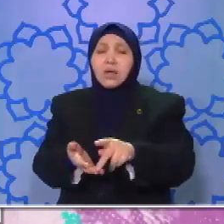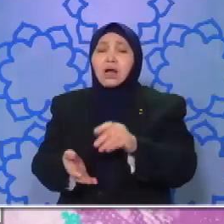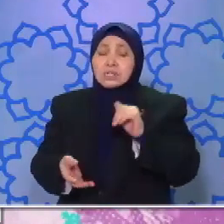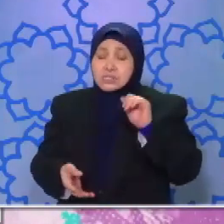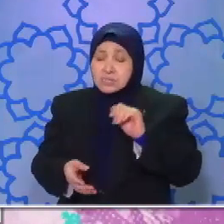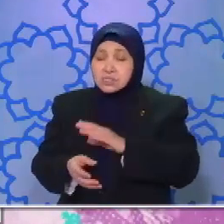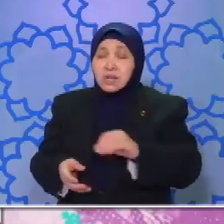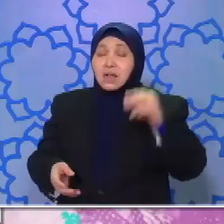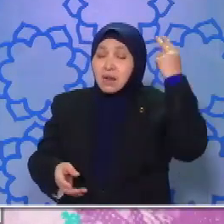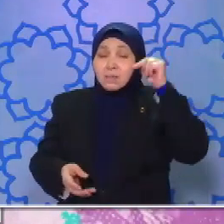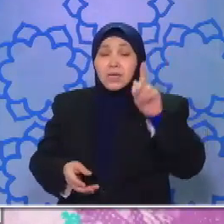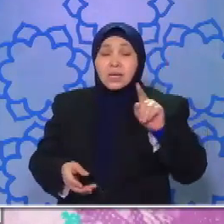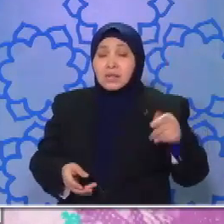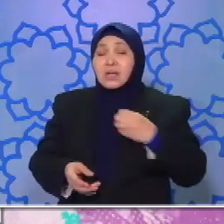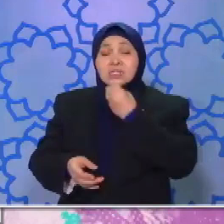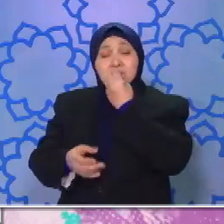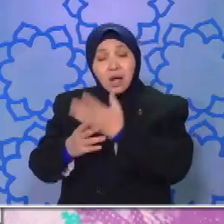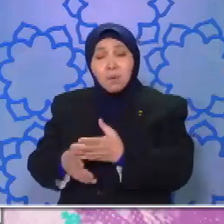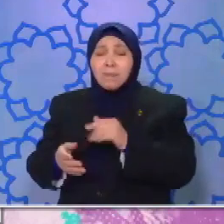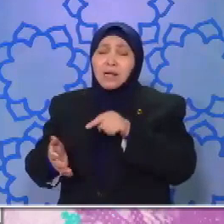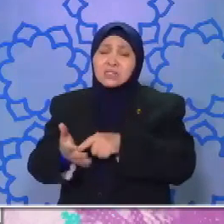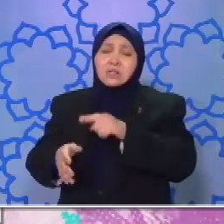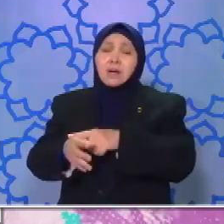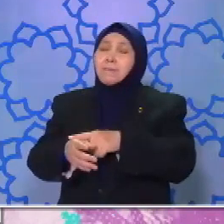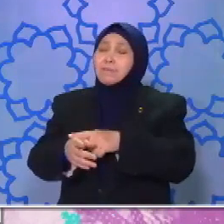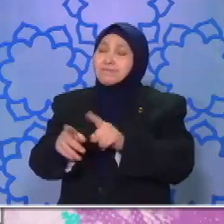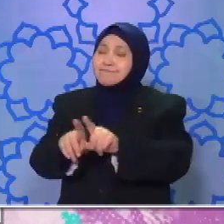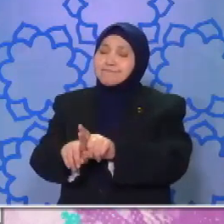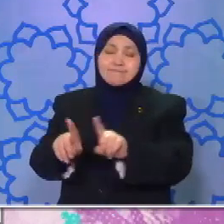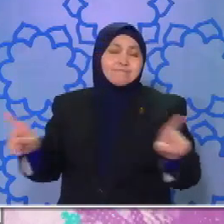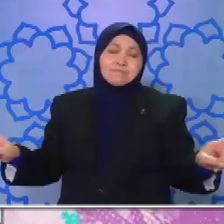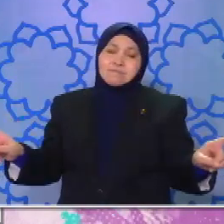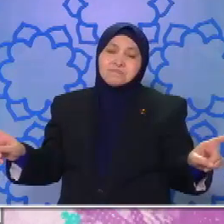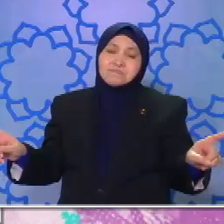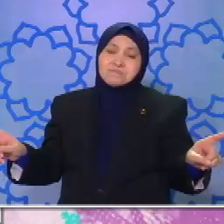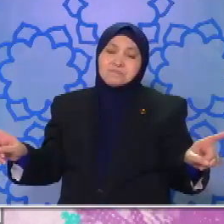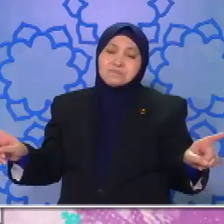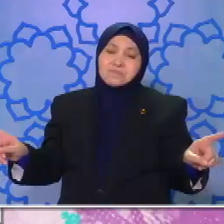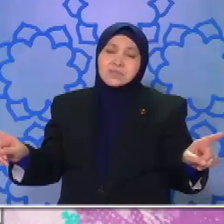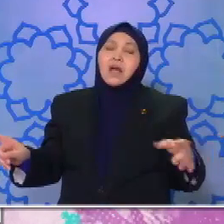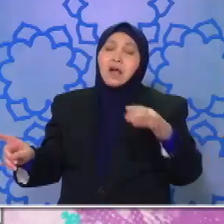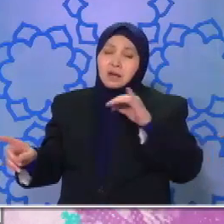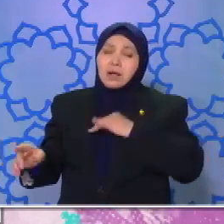قال هذا فراق بيني وبينك